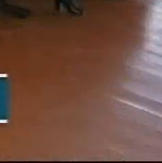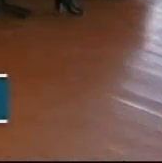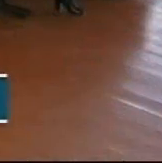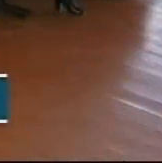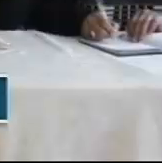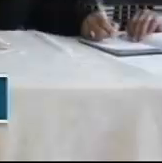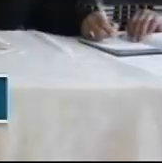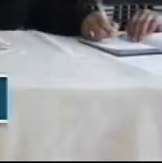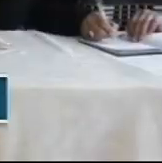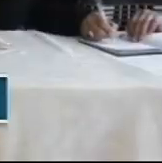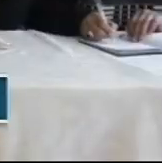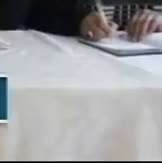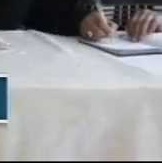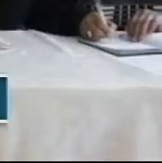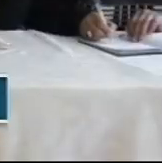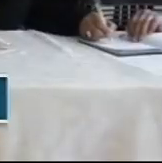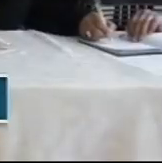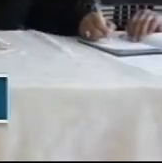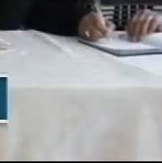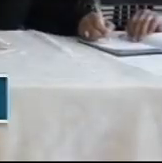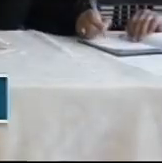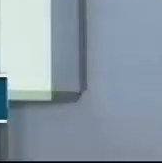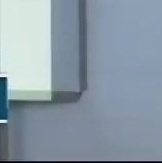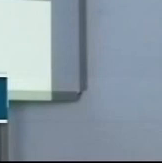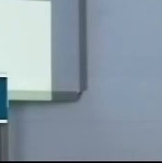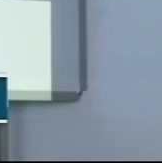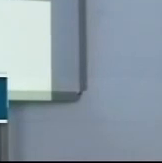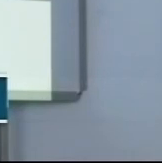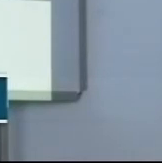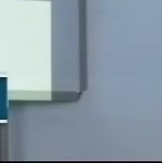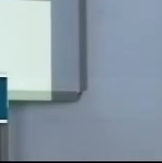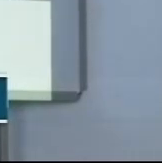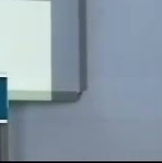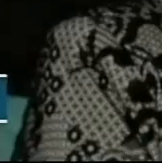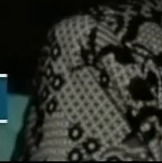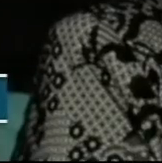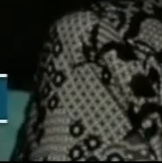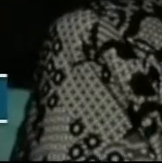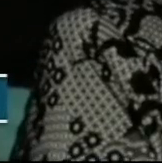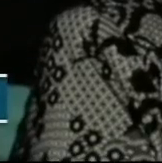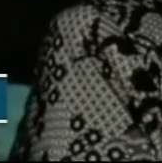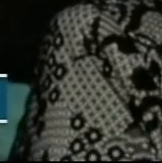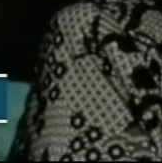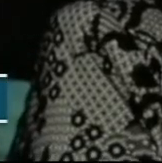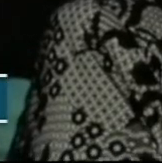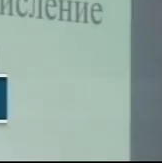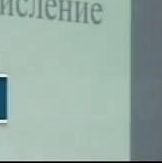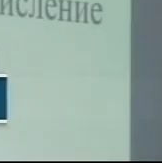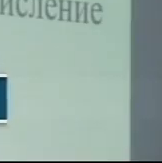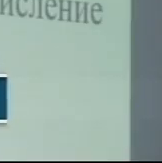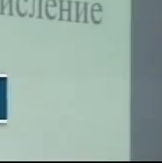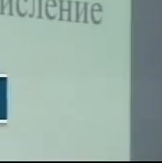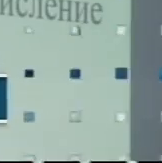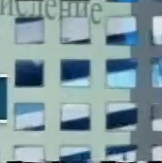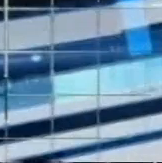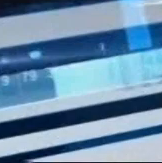Подать заявку в первый класс теперь можно с помощью электронно-цифровой подписи, прямо не выходя из дома, посредством портала